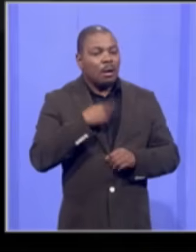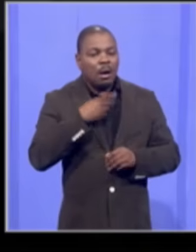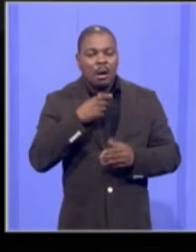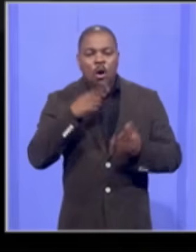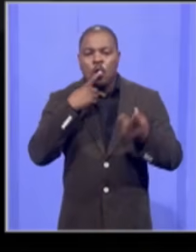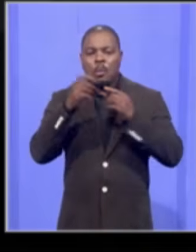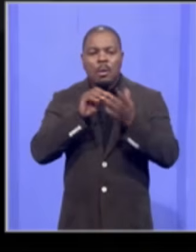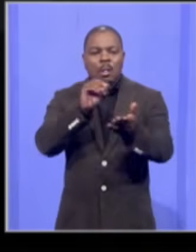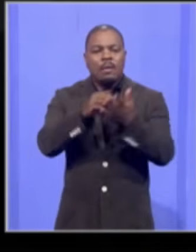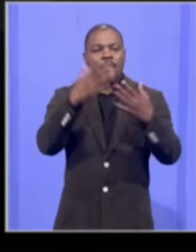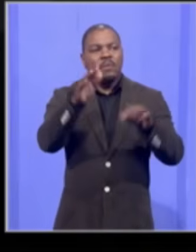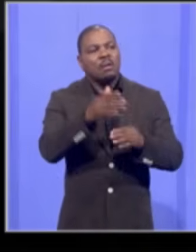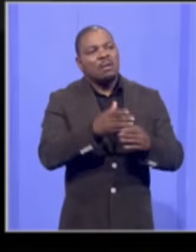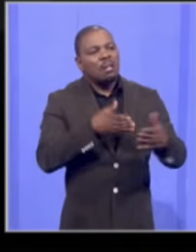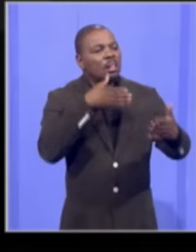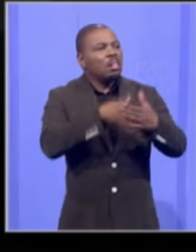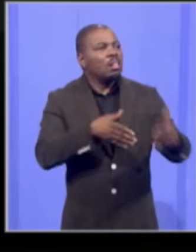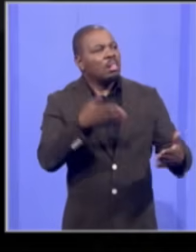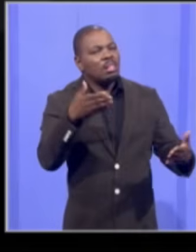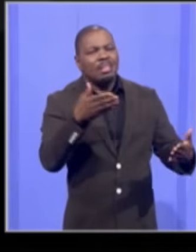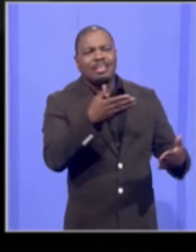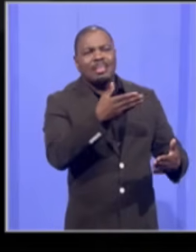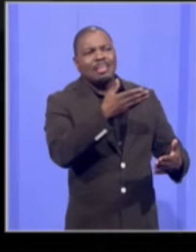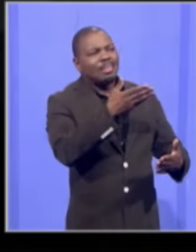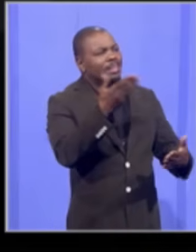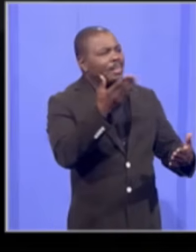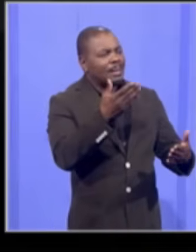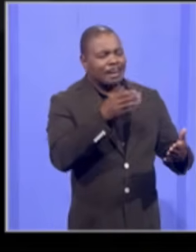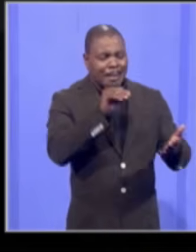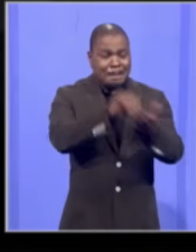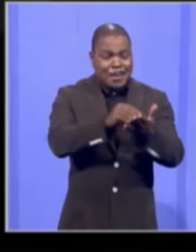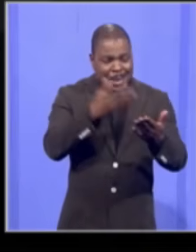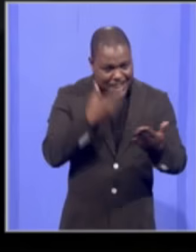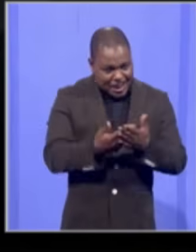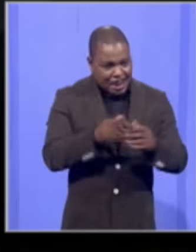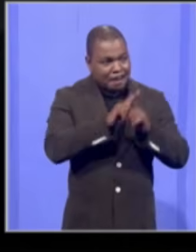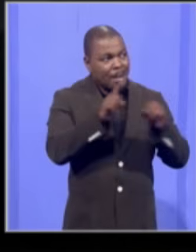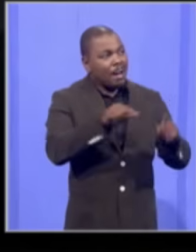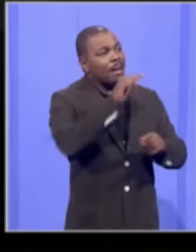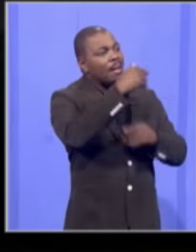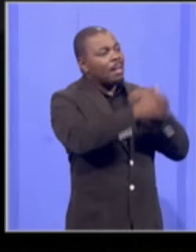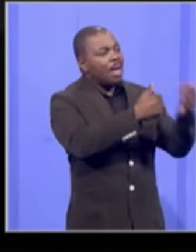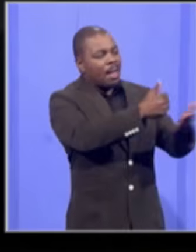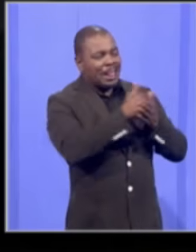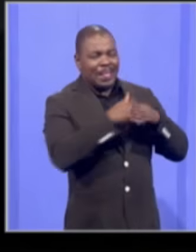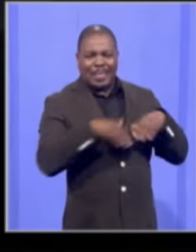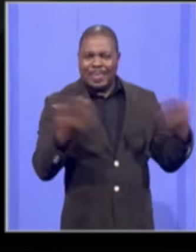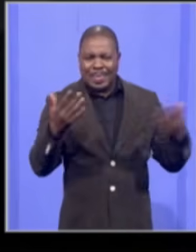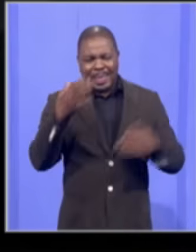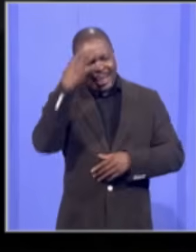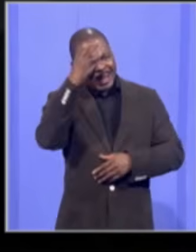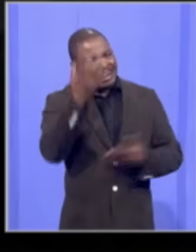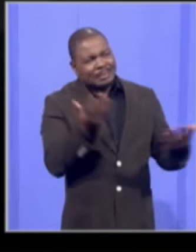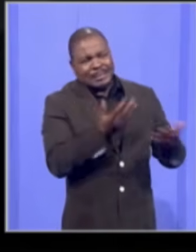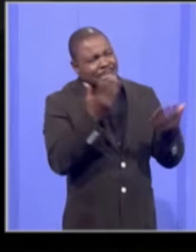tshwanetseng gore di fitlhe teng. O kgona go lodge complain mara ga o kgone go thola thuso ga ke itse gore go diragala mo pusong ya